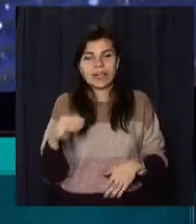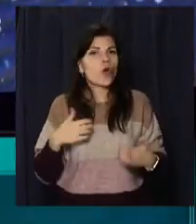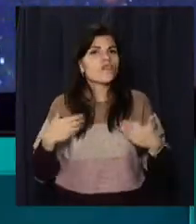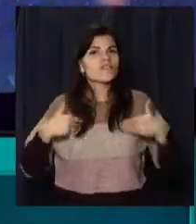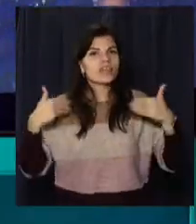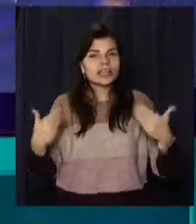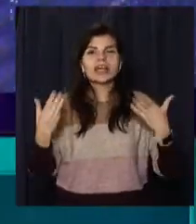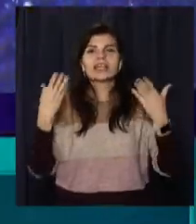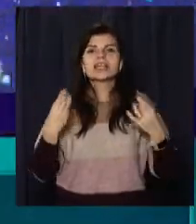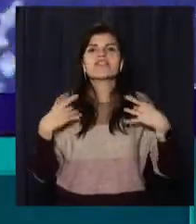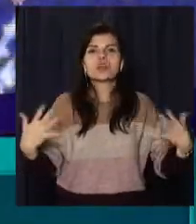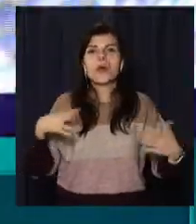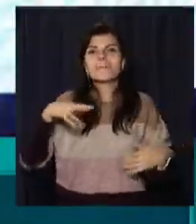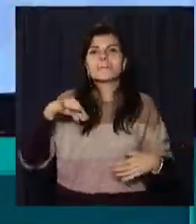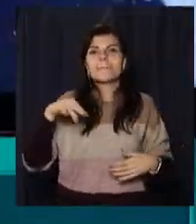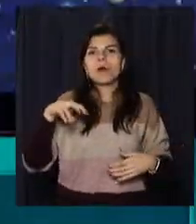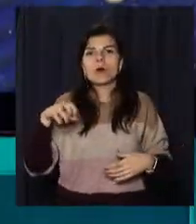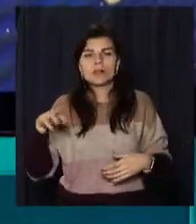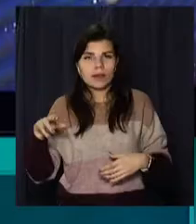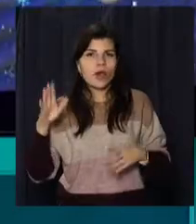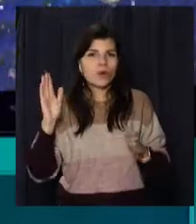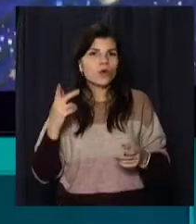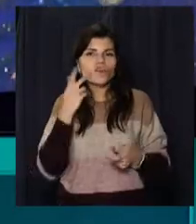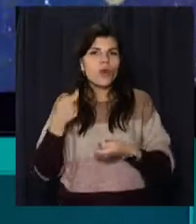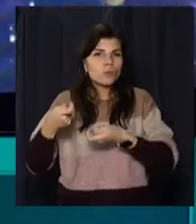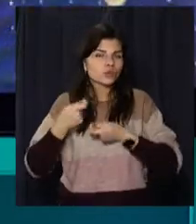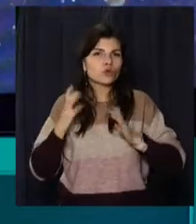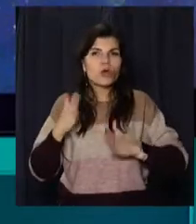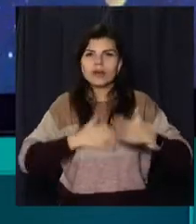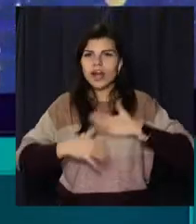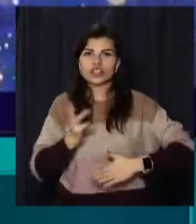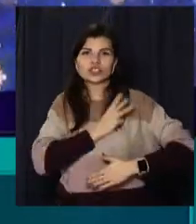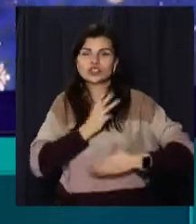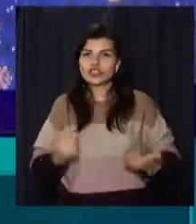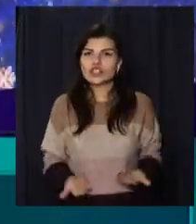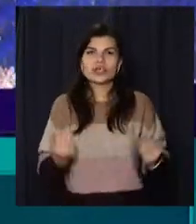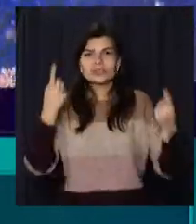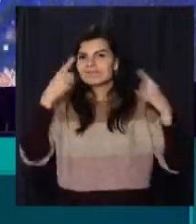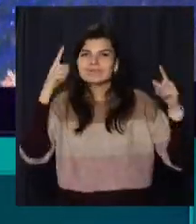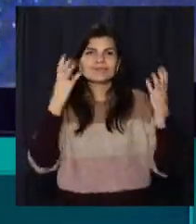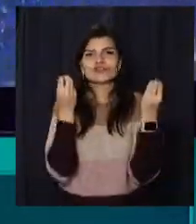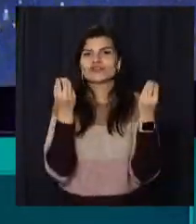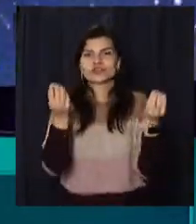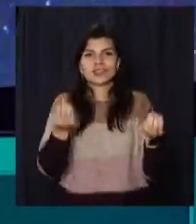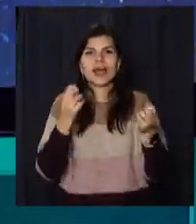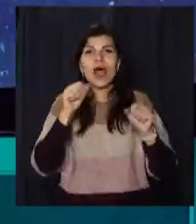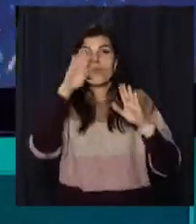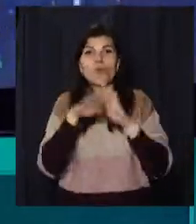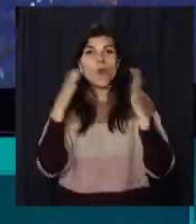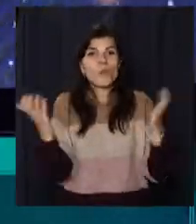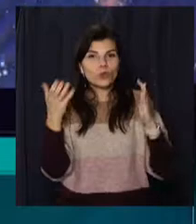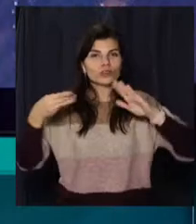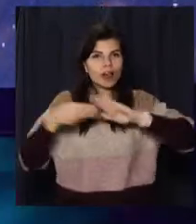Днем Святого Миколая. І хай він завжди приносив нам тільки радість, бажання жити, творити, а малечі під подушку